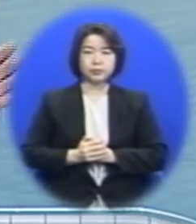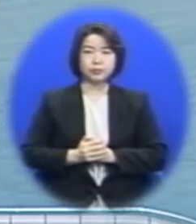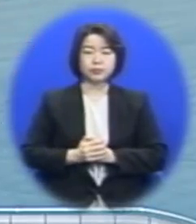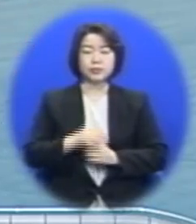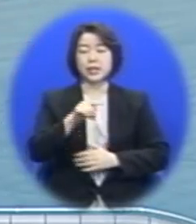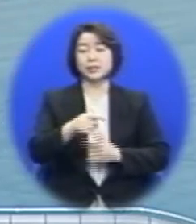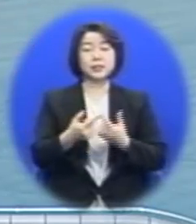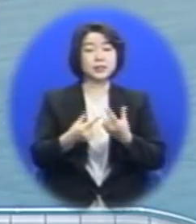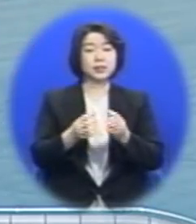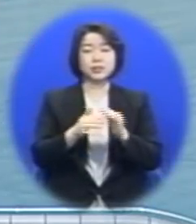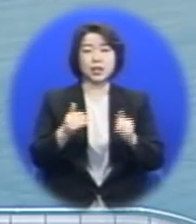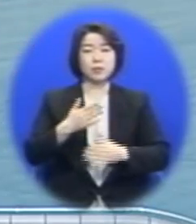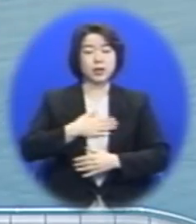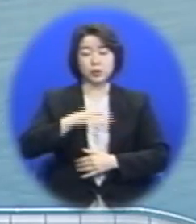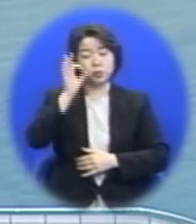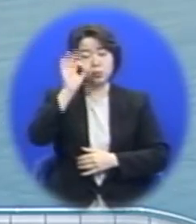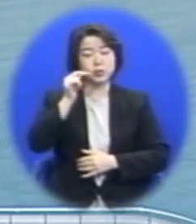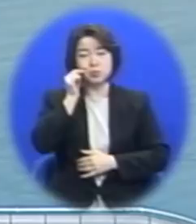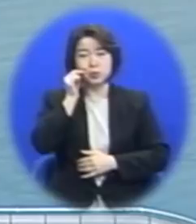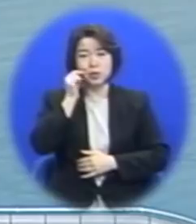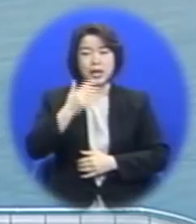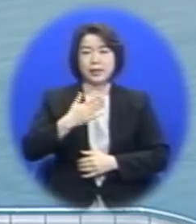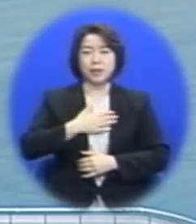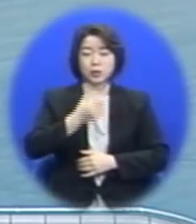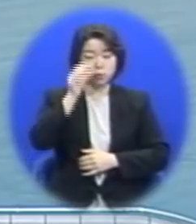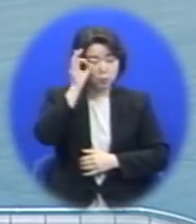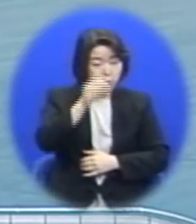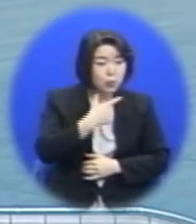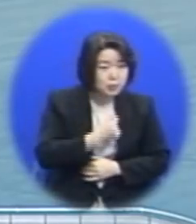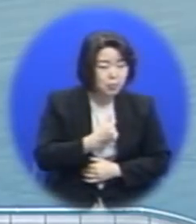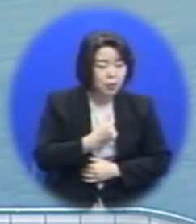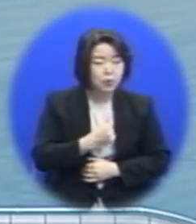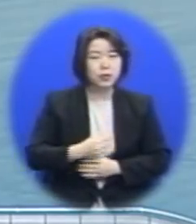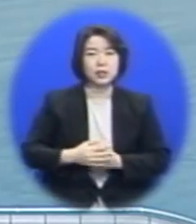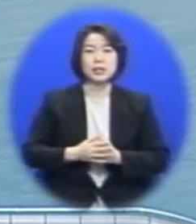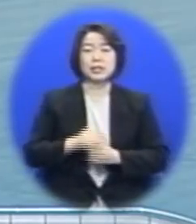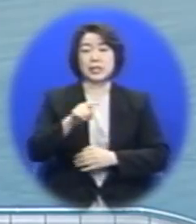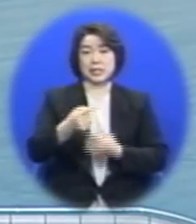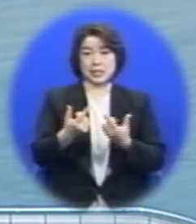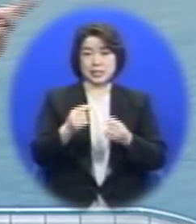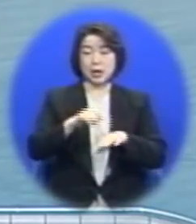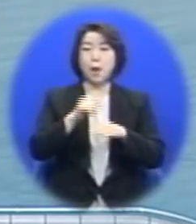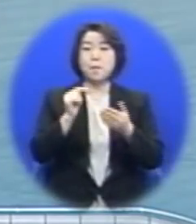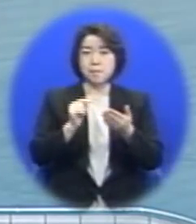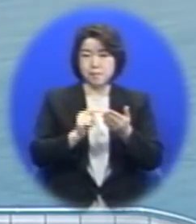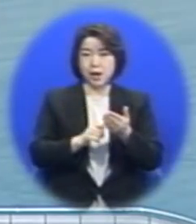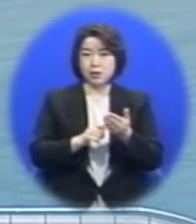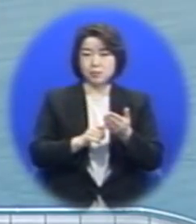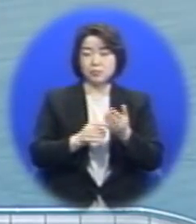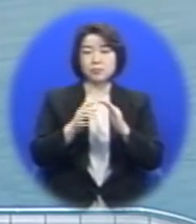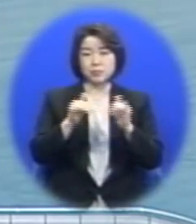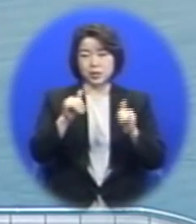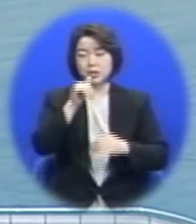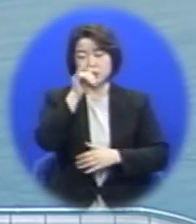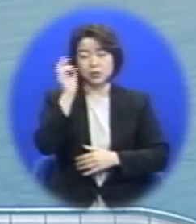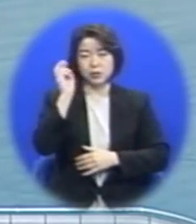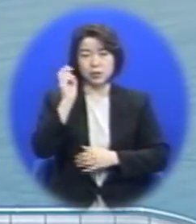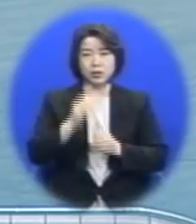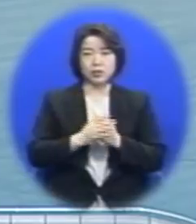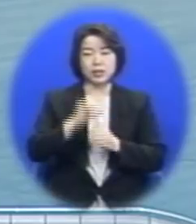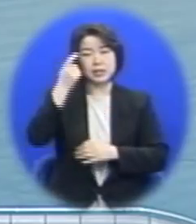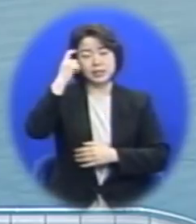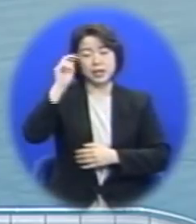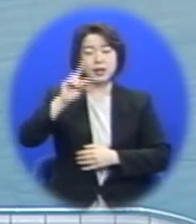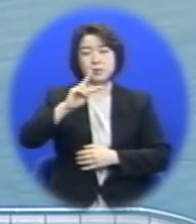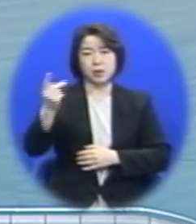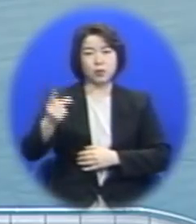그런 사람 나도 보지 못했습니다. 나도 참 보고 싶습니다. 그런 심정이신 분도 있으실 거예요. 생각을